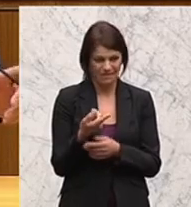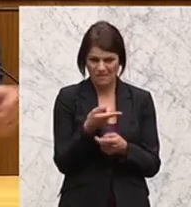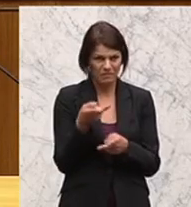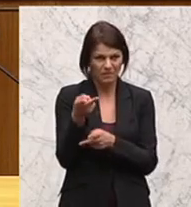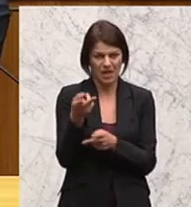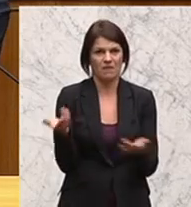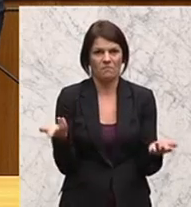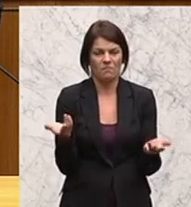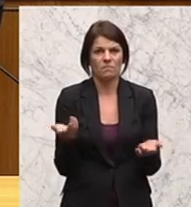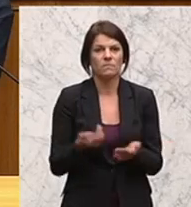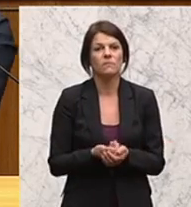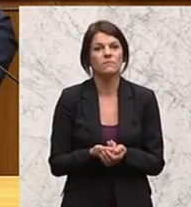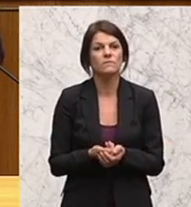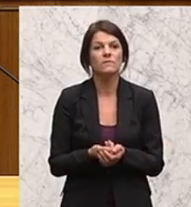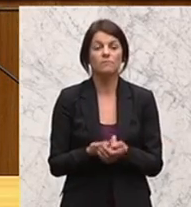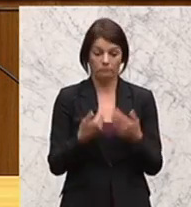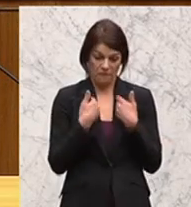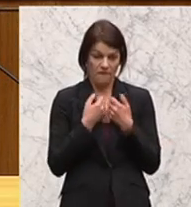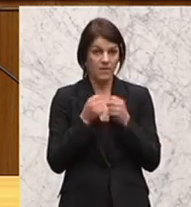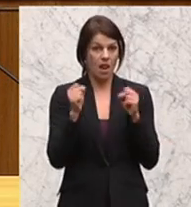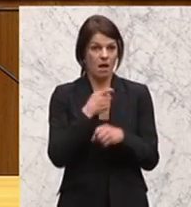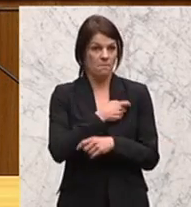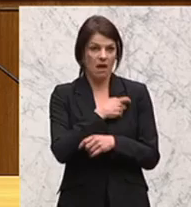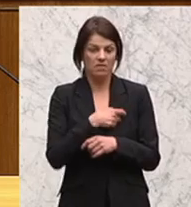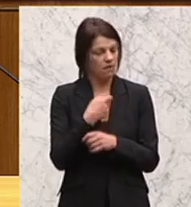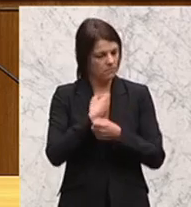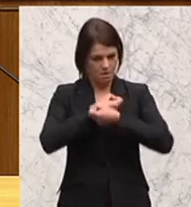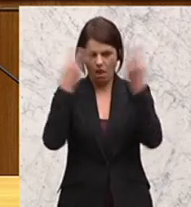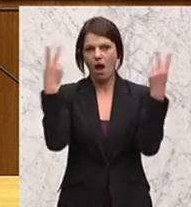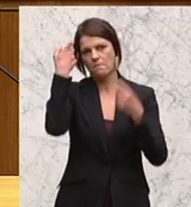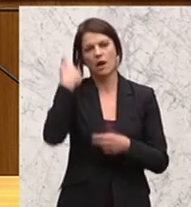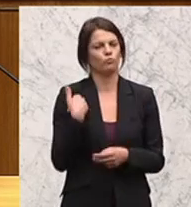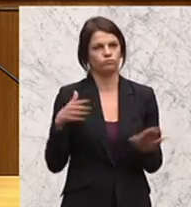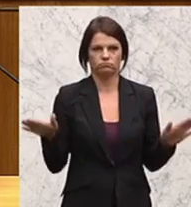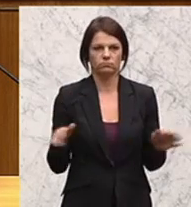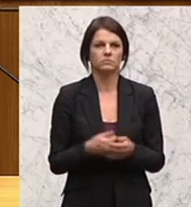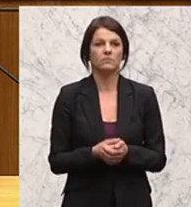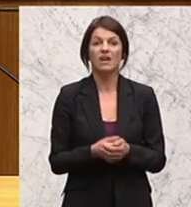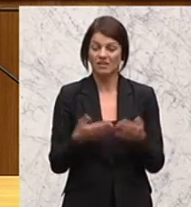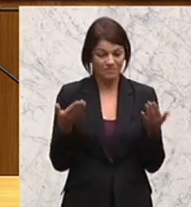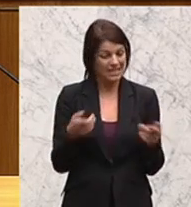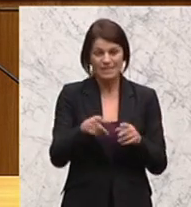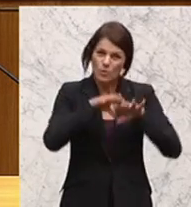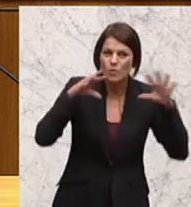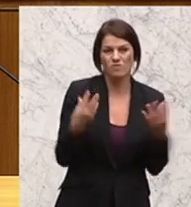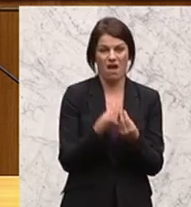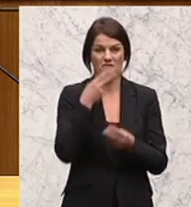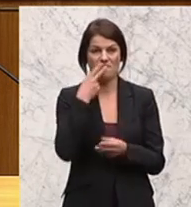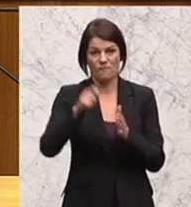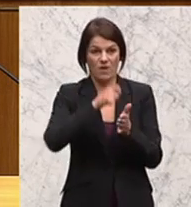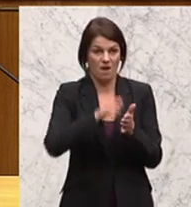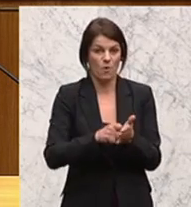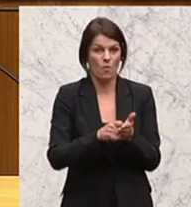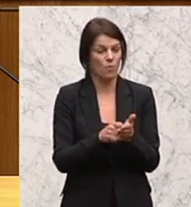wir von Seiten der Freiheitlichen Partei eine sehr klare Position haben, weil wir dieses totale Rauchverbot